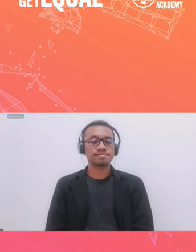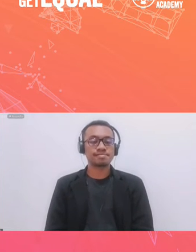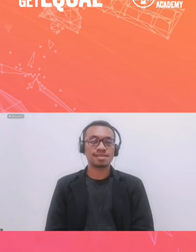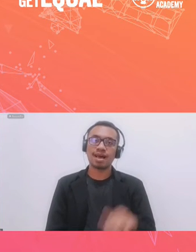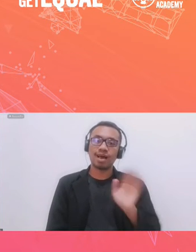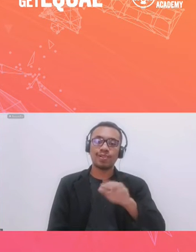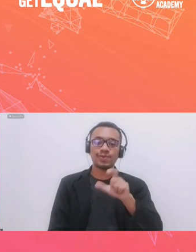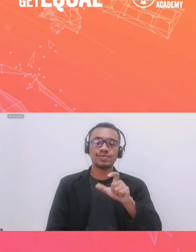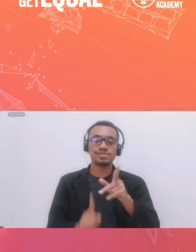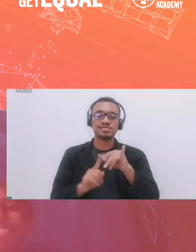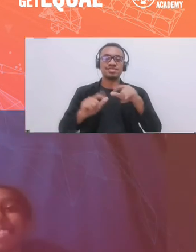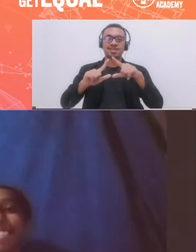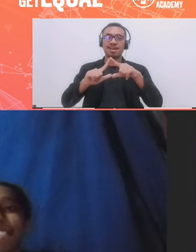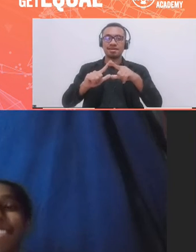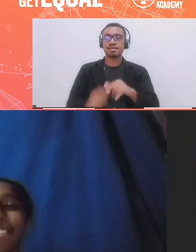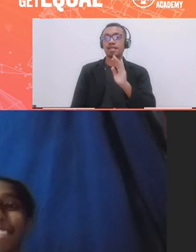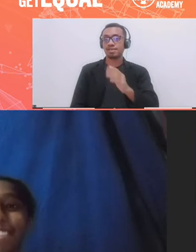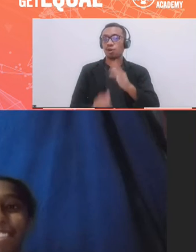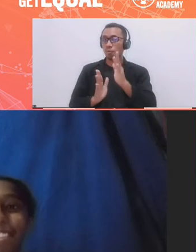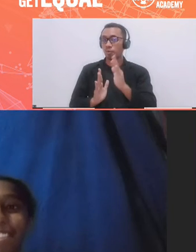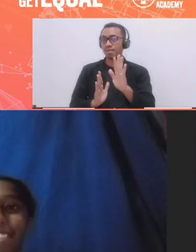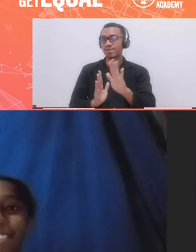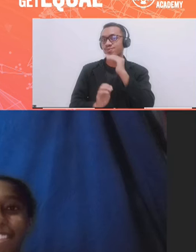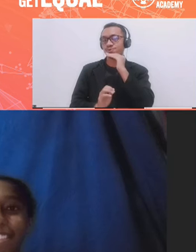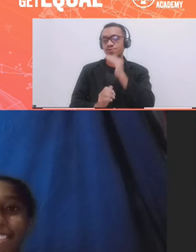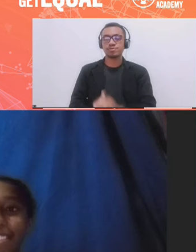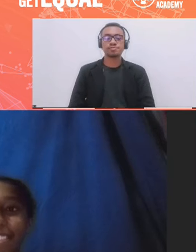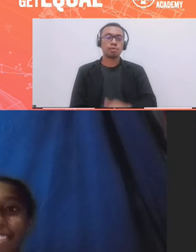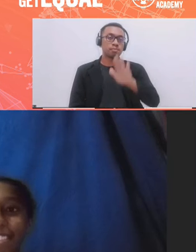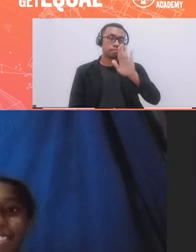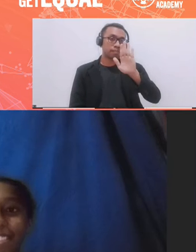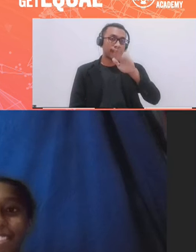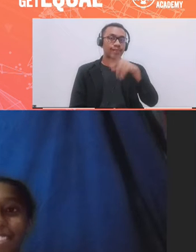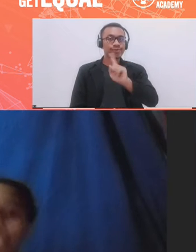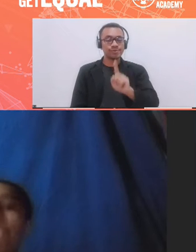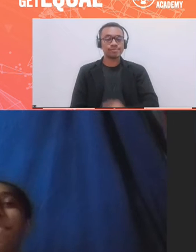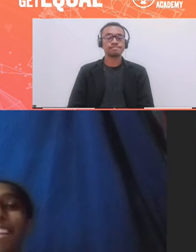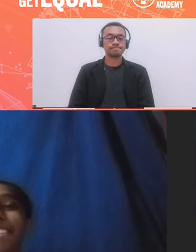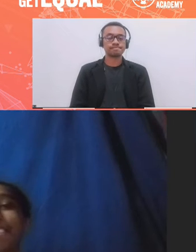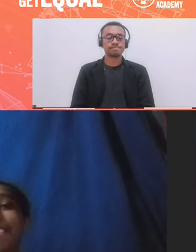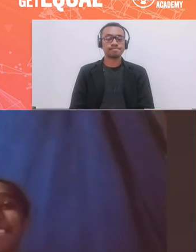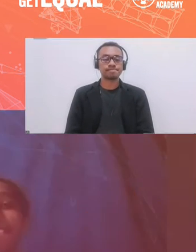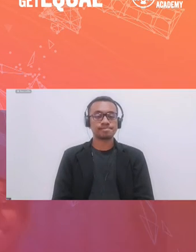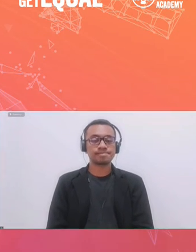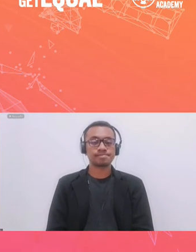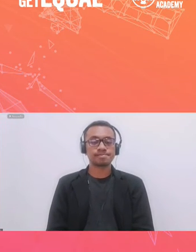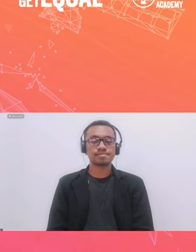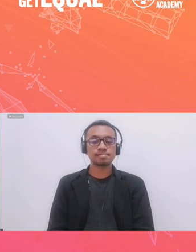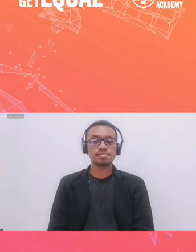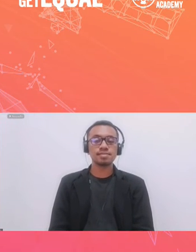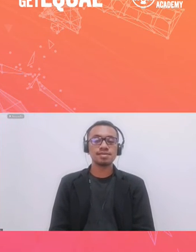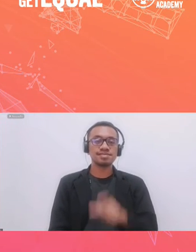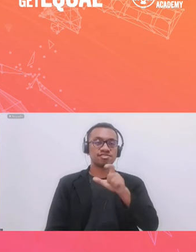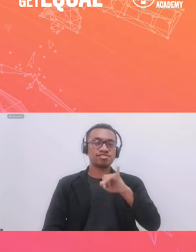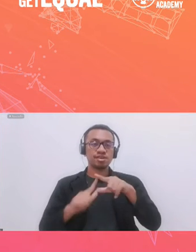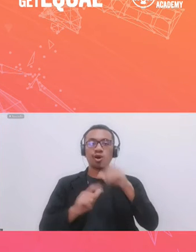Halo Cia. Nanti kita ngobrol-ngobrol ya Cia setelah ini ya. Saya sapa satu-satu teman-teman dulu ya. Siap Kak. Patricia, umurnya